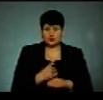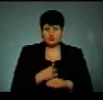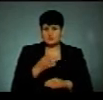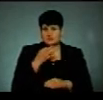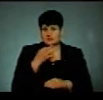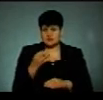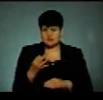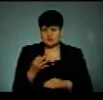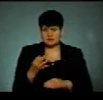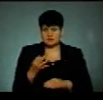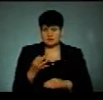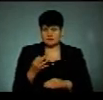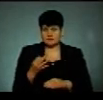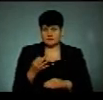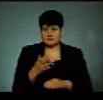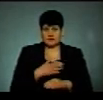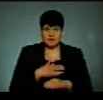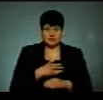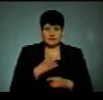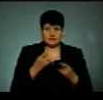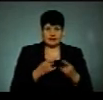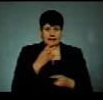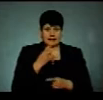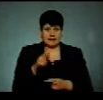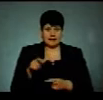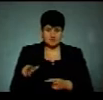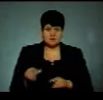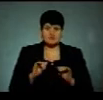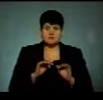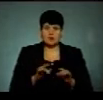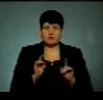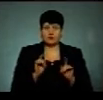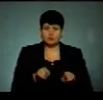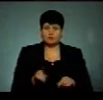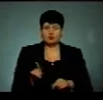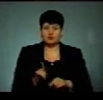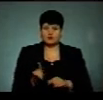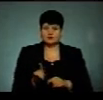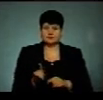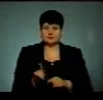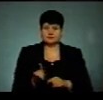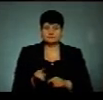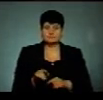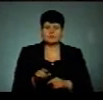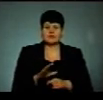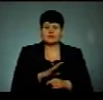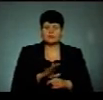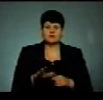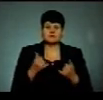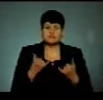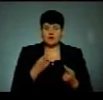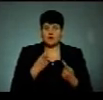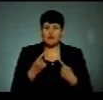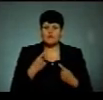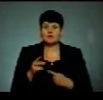до відома наших телеглядачів. Справа в тому, що не будемо зараз ми говорити про